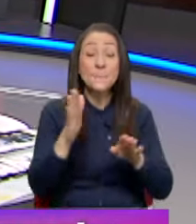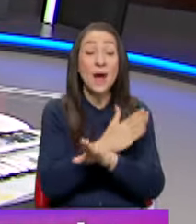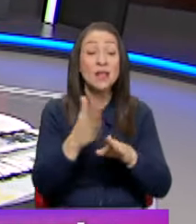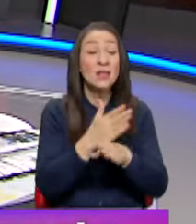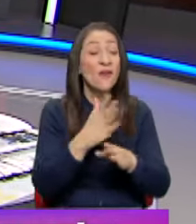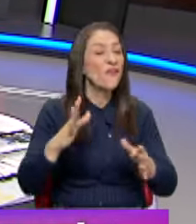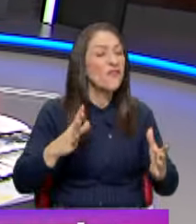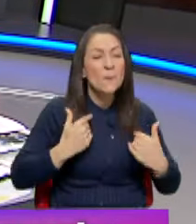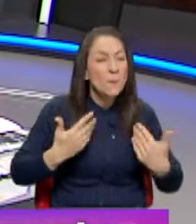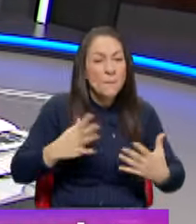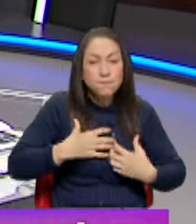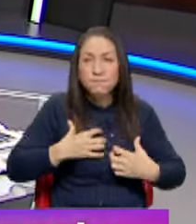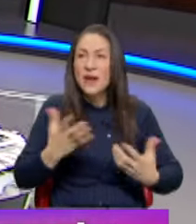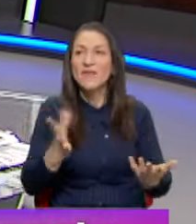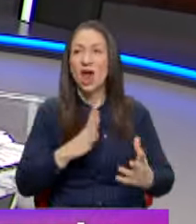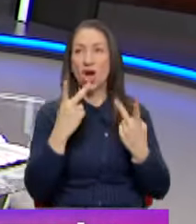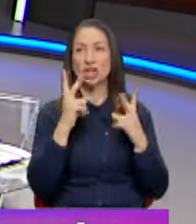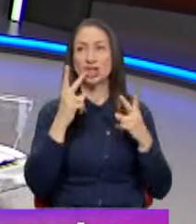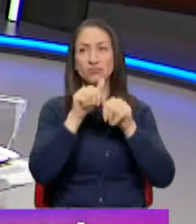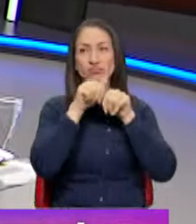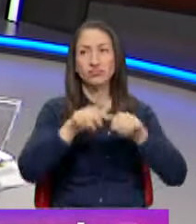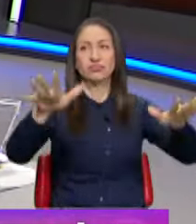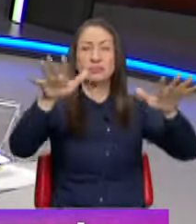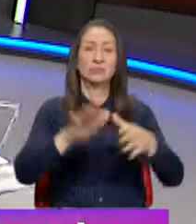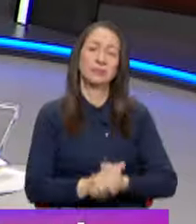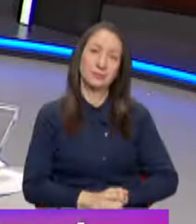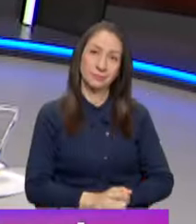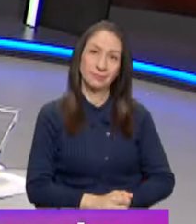varlığını açıkladı ilan etti Mansur